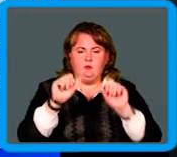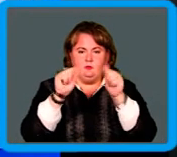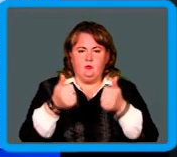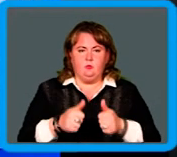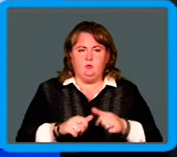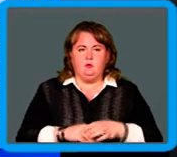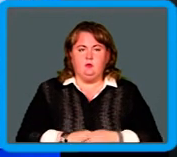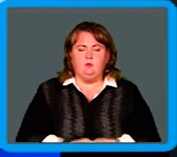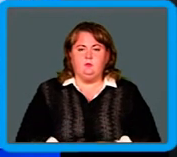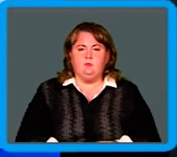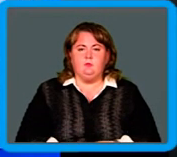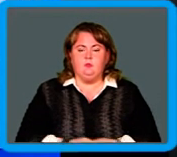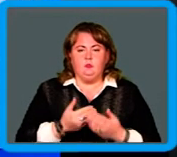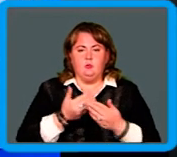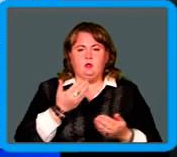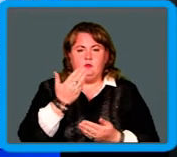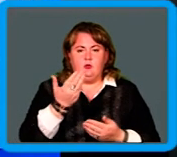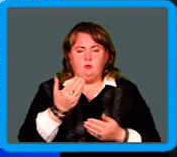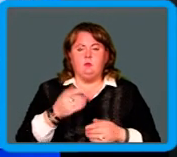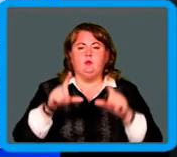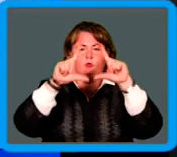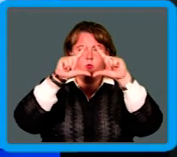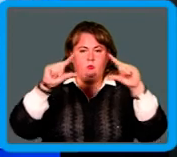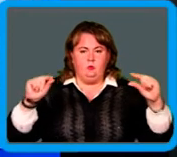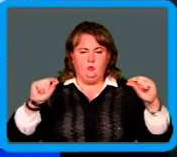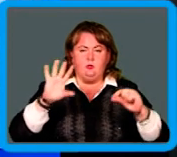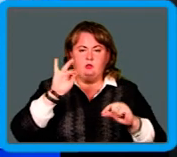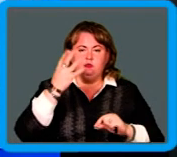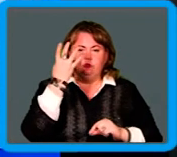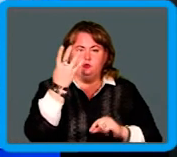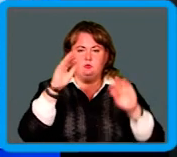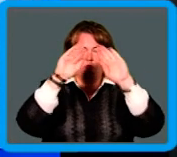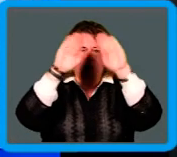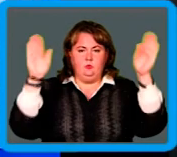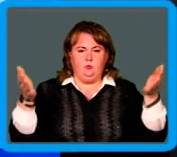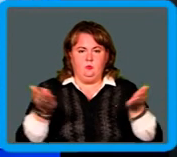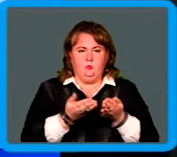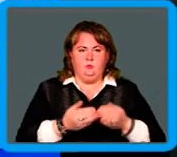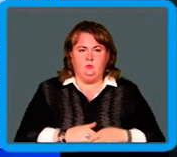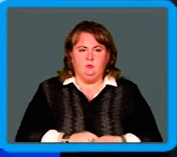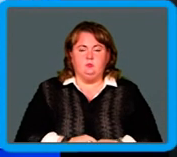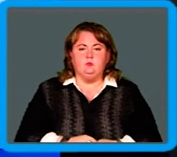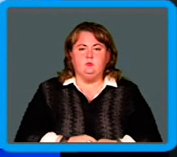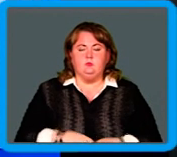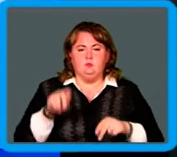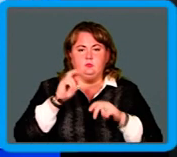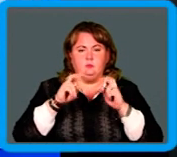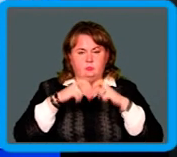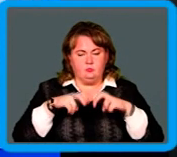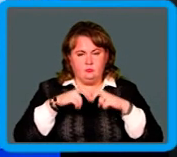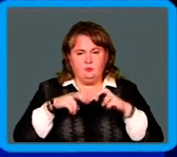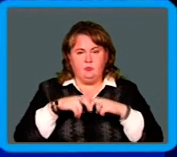перед вами треугольник и четырехугольник начнем рассуждать при внимательном